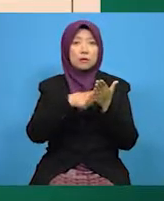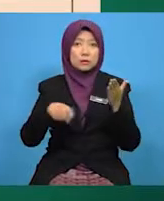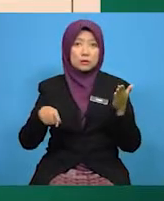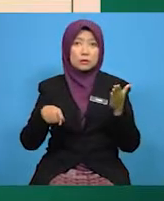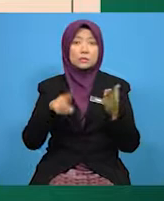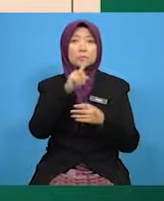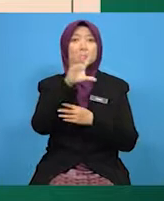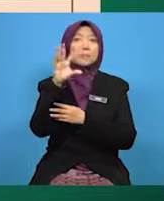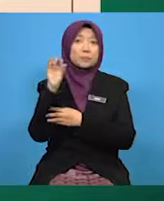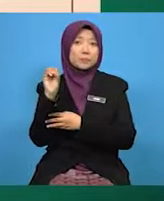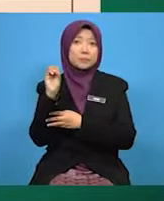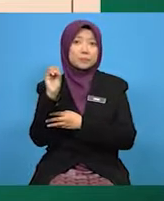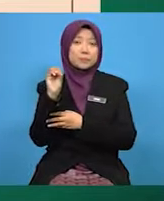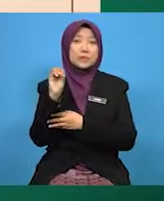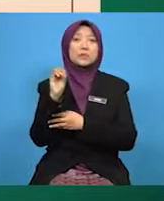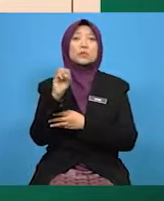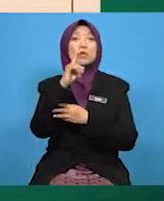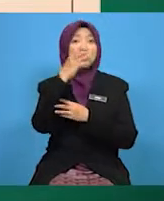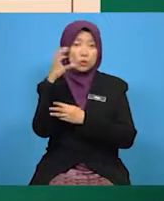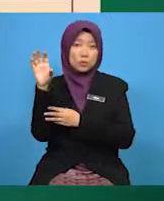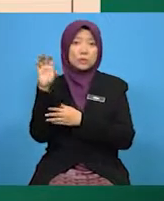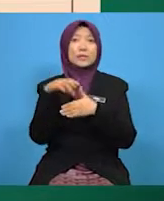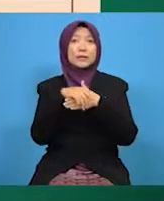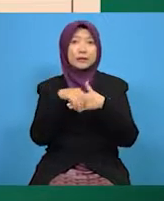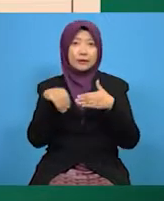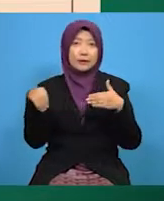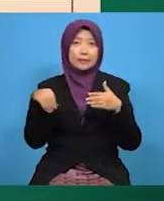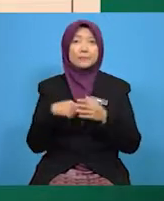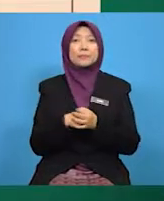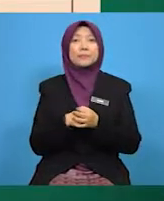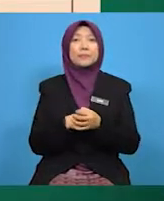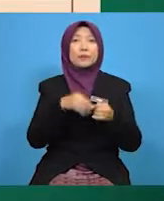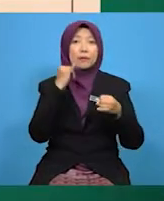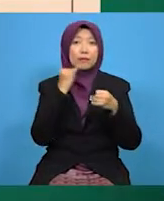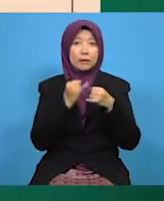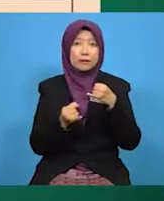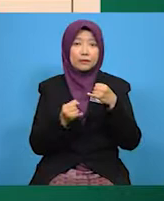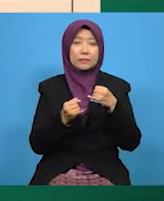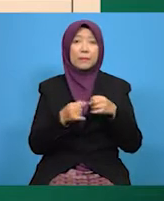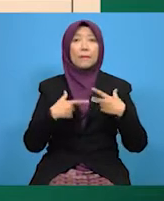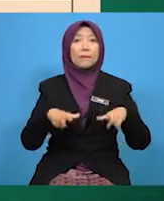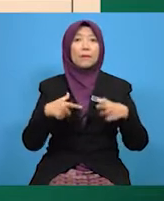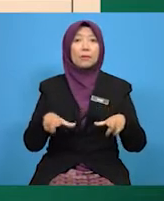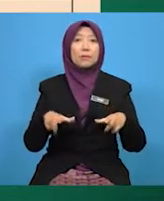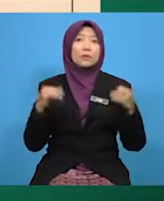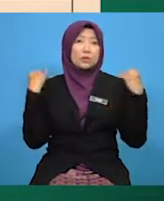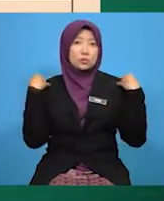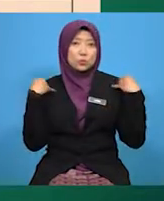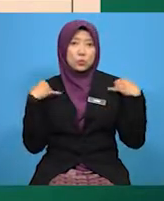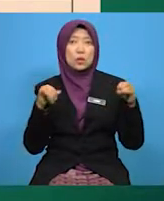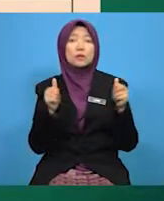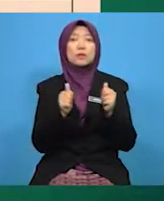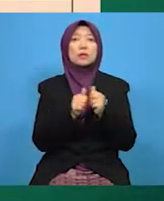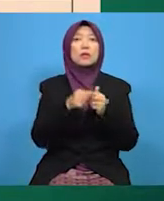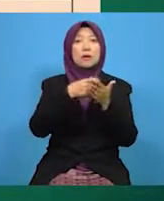RM150, iaitu RM100. Akhir sekali, perabot dijual di kedai perabot pada